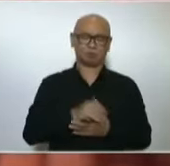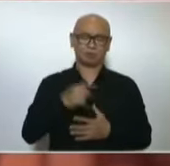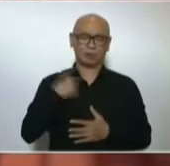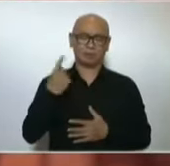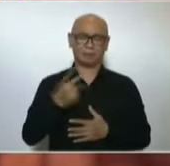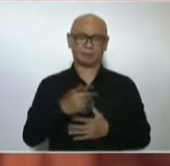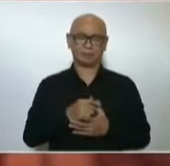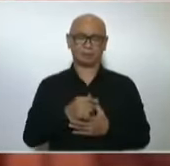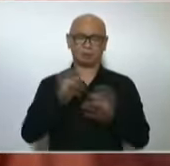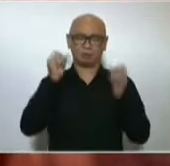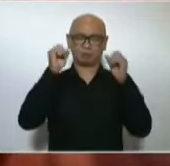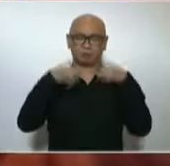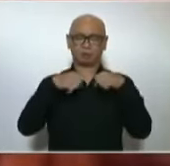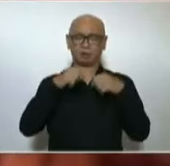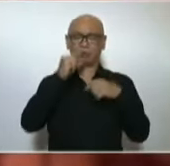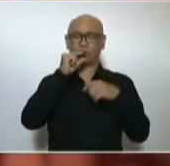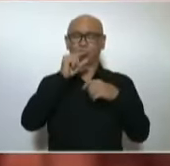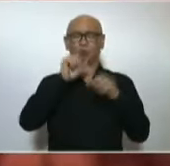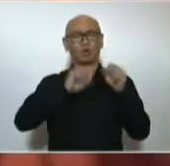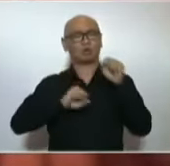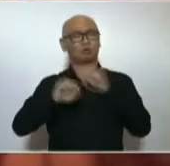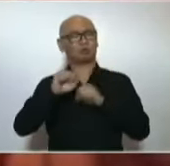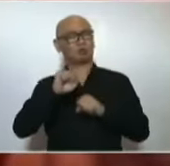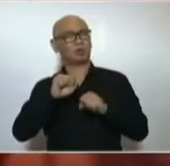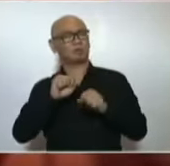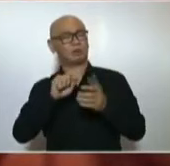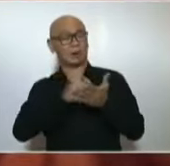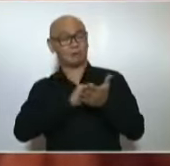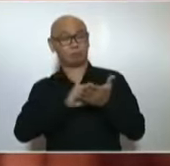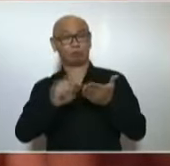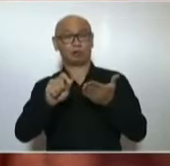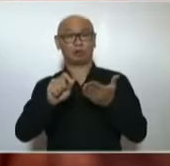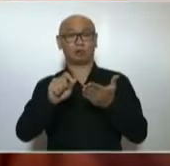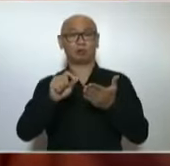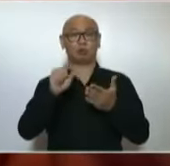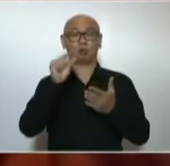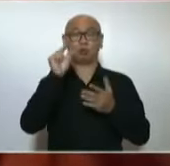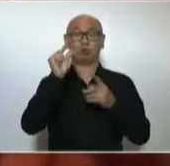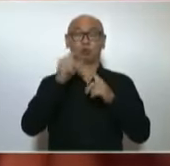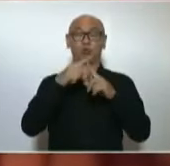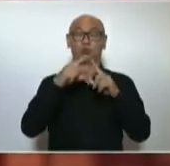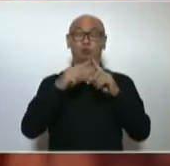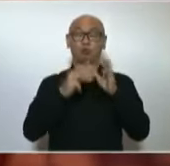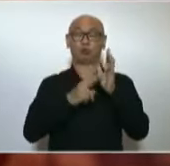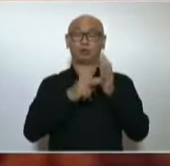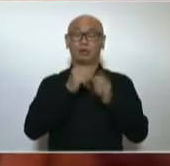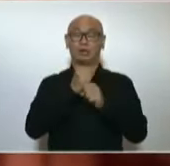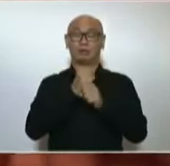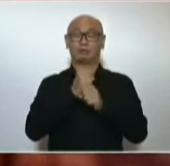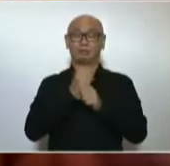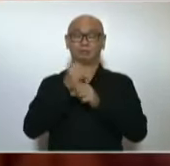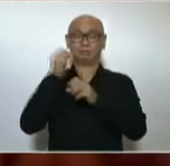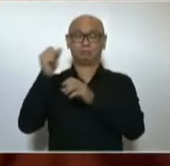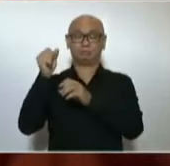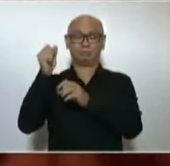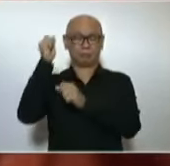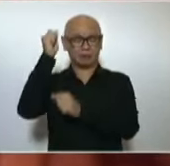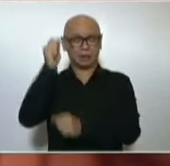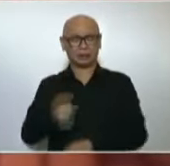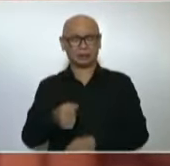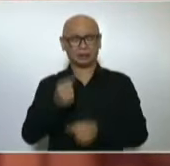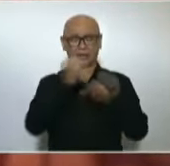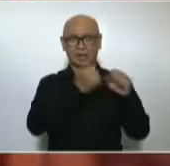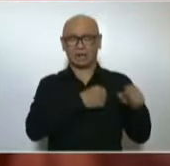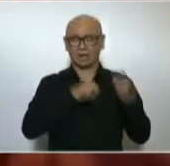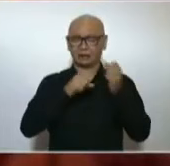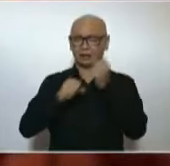Kami berkomitmen akan melakukan penghapusan hutang petani nelayan